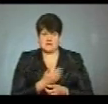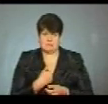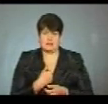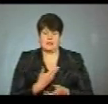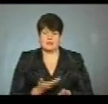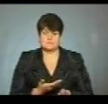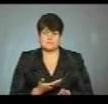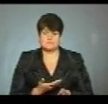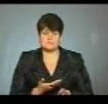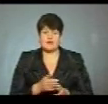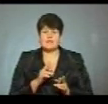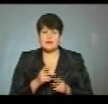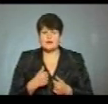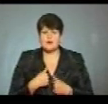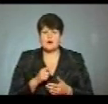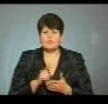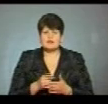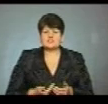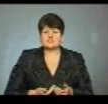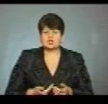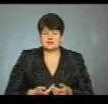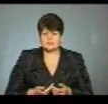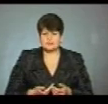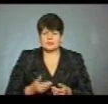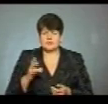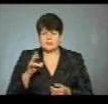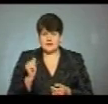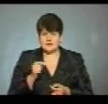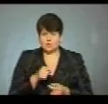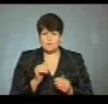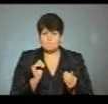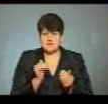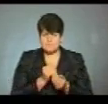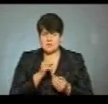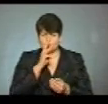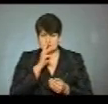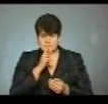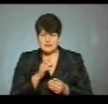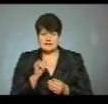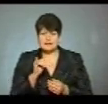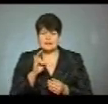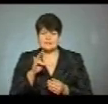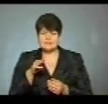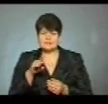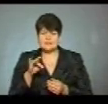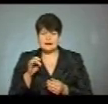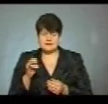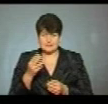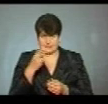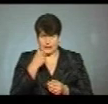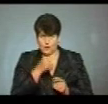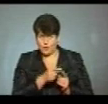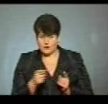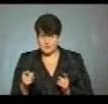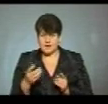мене, як я повинен прожити на ту мінімальну зарплату інтерна протягом 3 років в інтернатурі, а